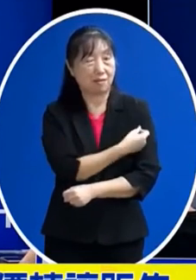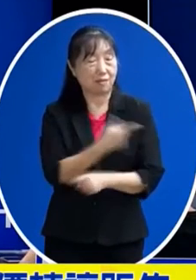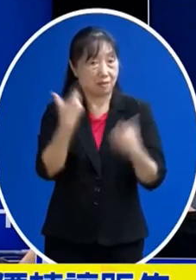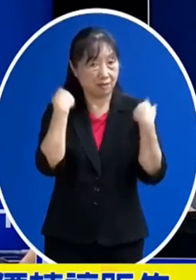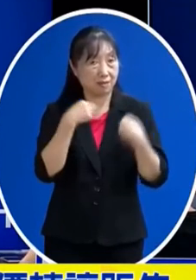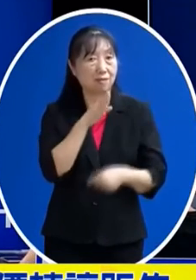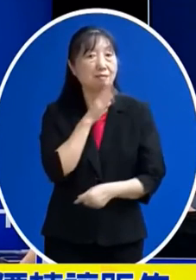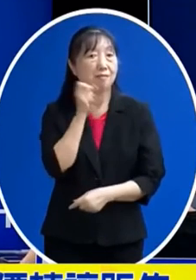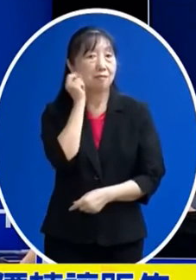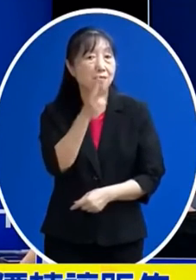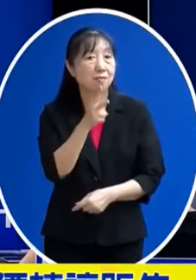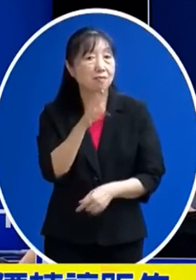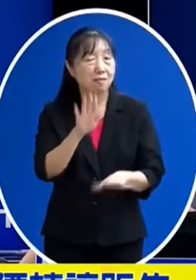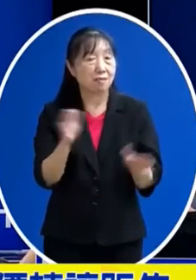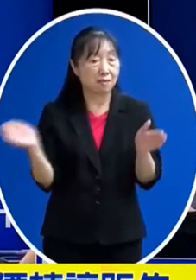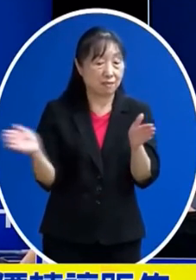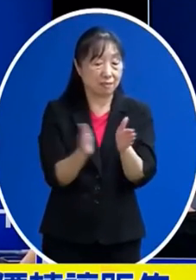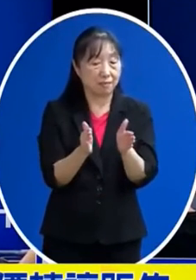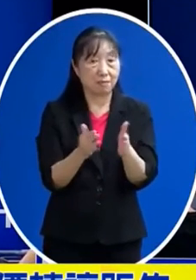周。